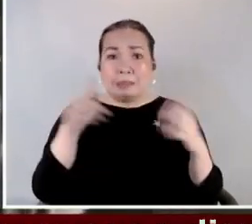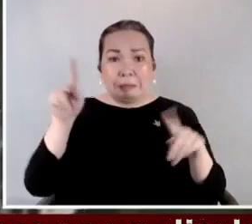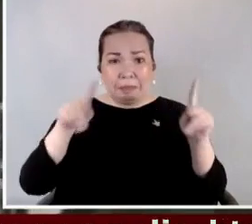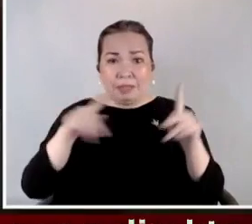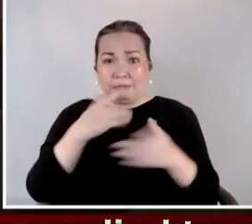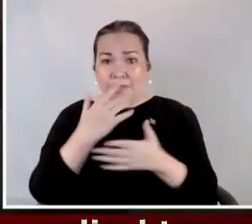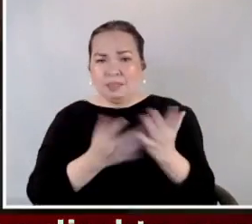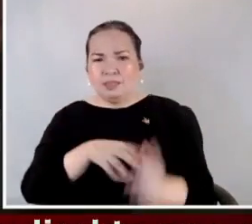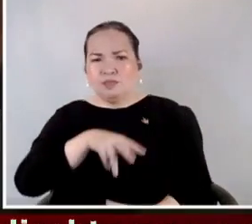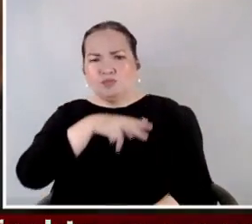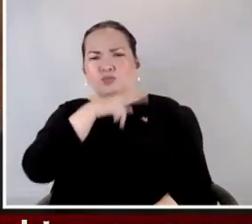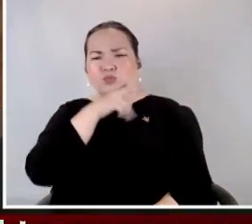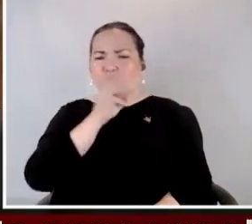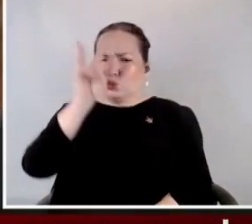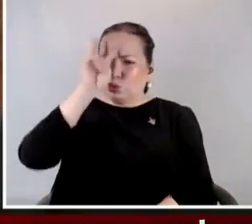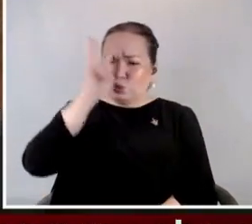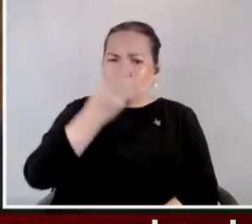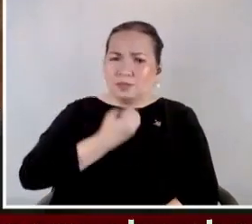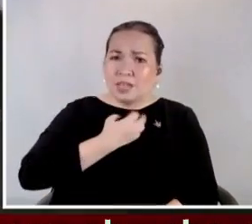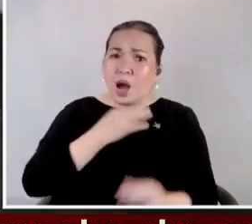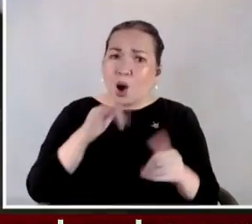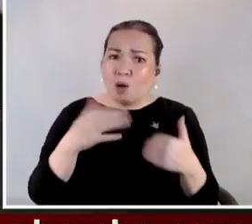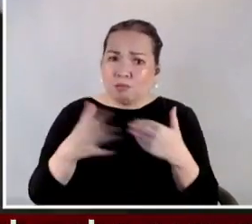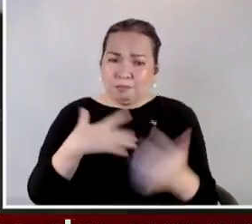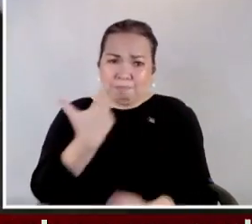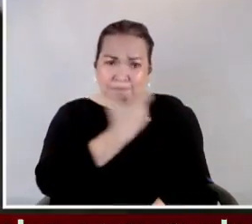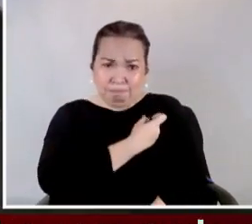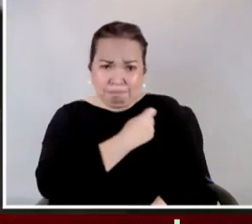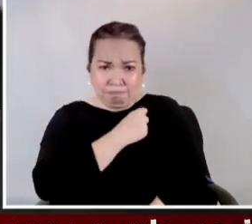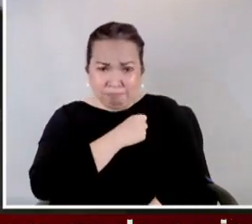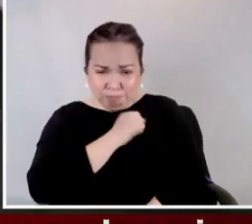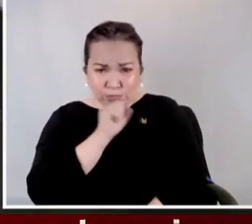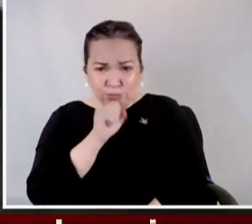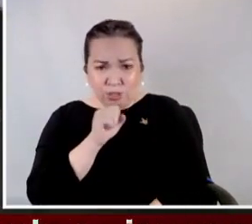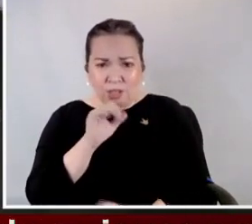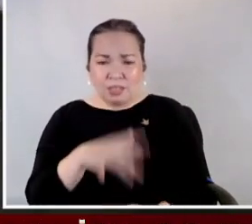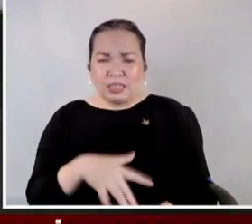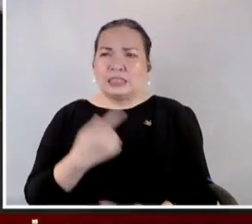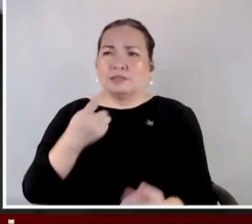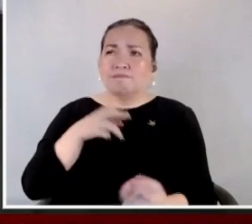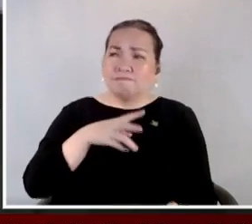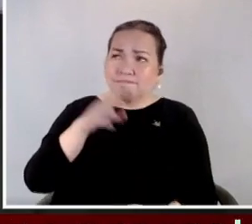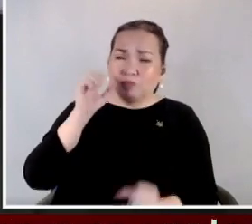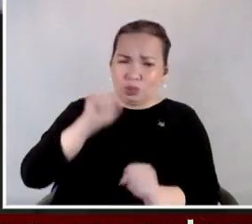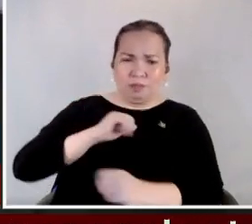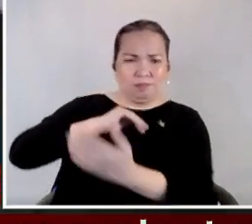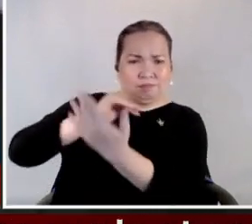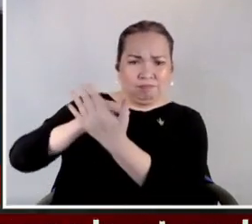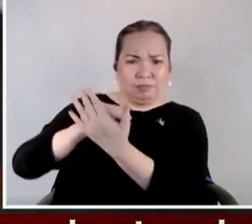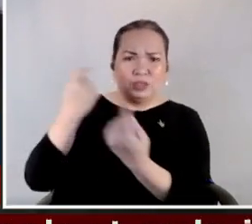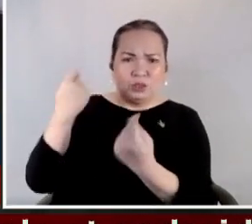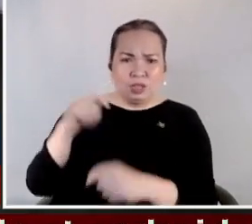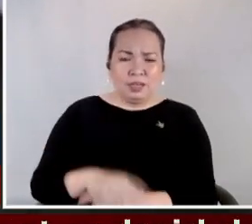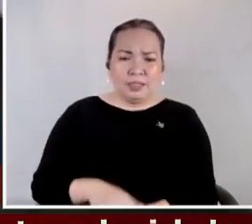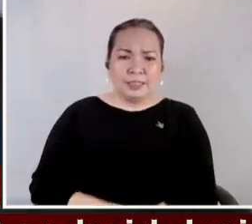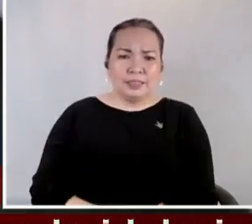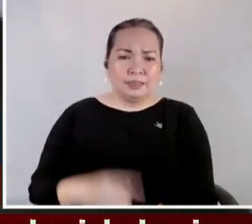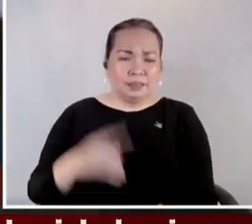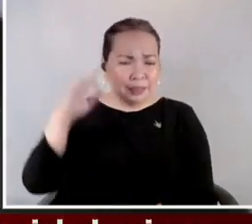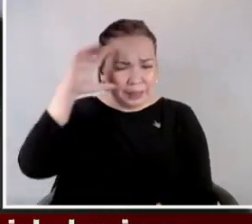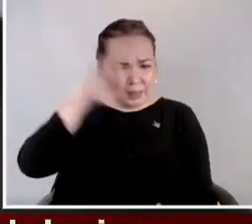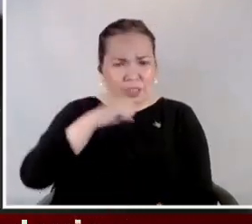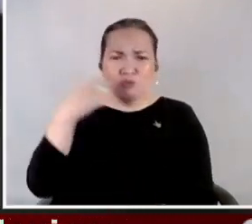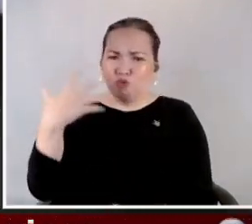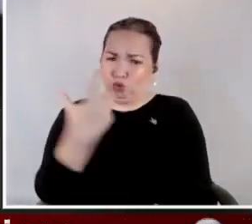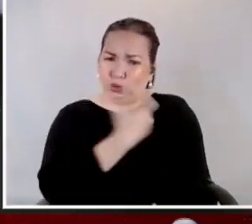at negosyante kahit bakunado na sila. Siguro sir, pwede nga labanan sir kasi anong kuha naman ng nakavaccine naman sir.